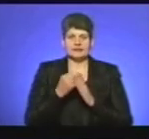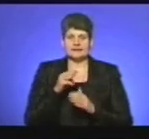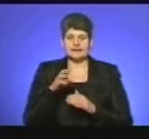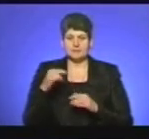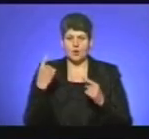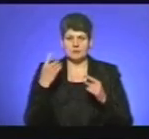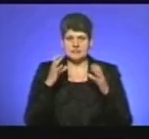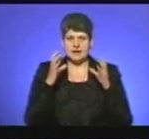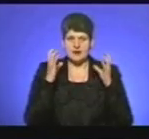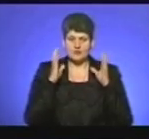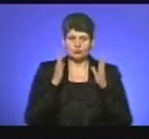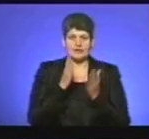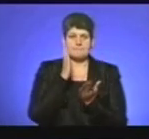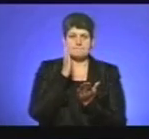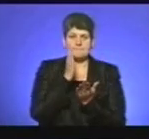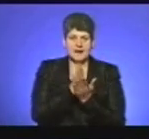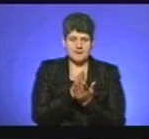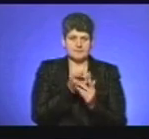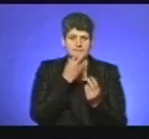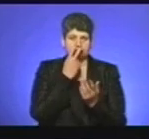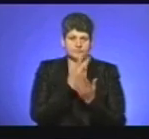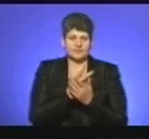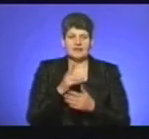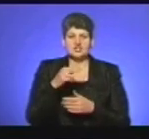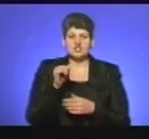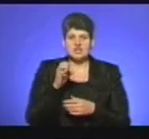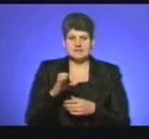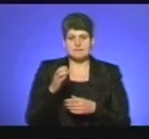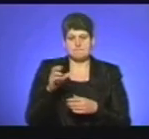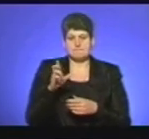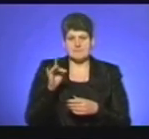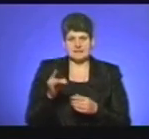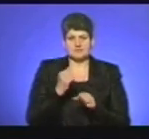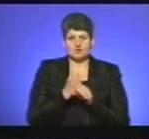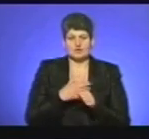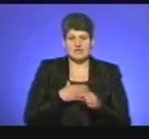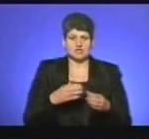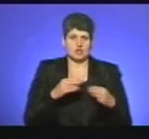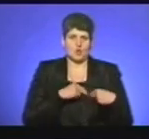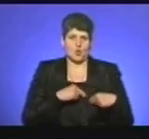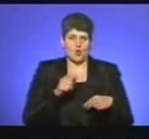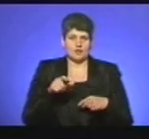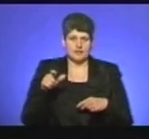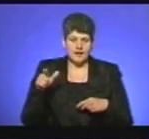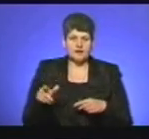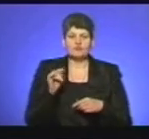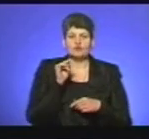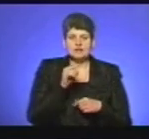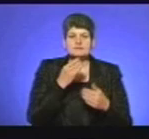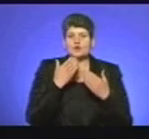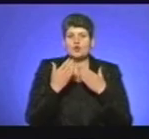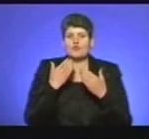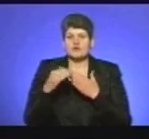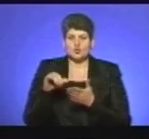Обласне радіо» йтиме пряма трансляція з «Джаз Безу», де працюють наші колеги Ірина Прокопишин та Юрій Матовищук. Вони спілкуватимуться